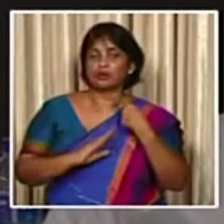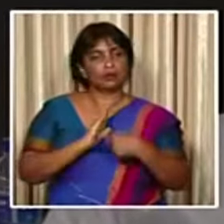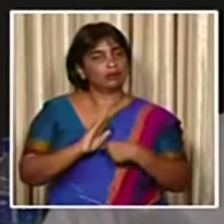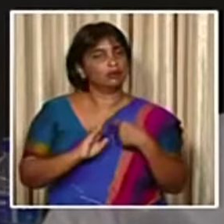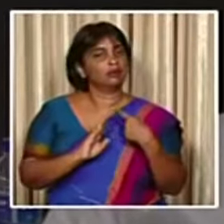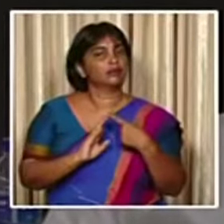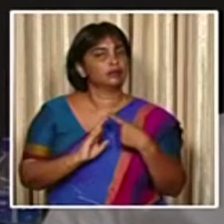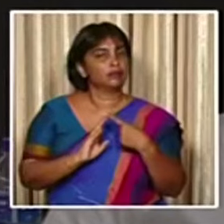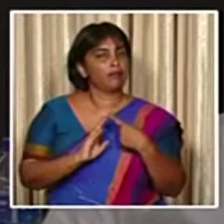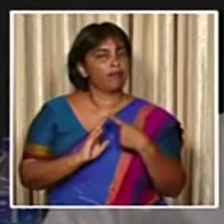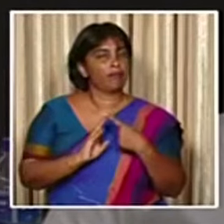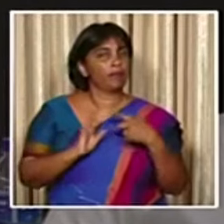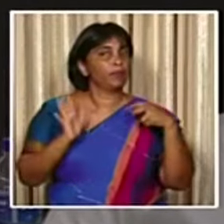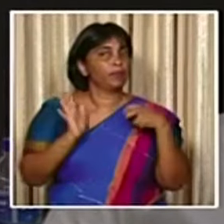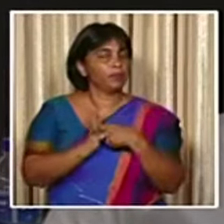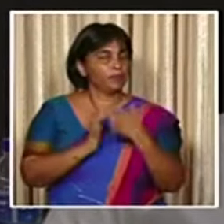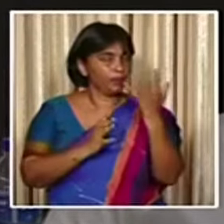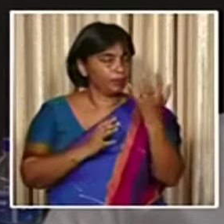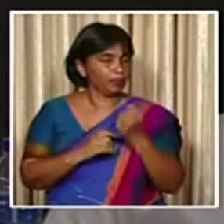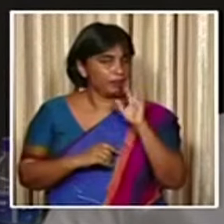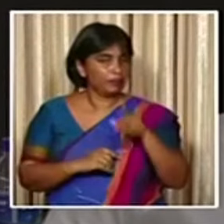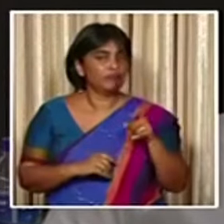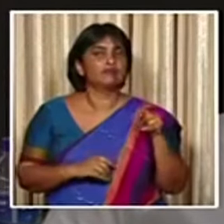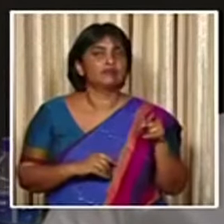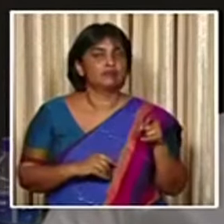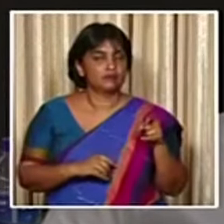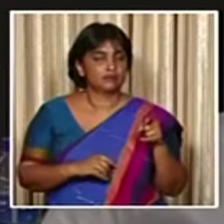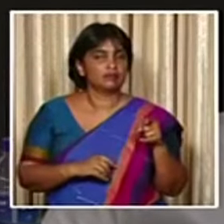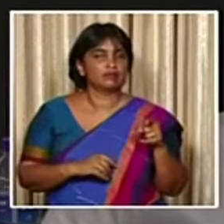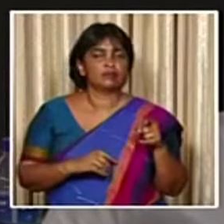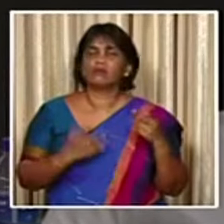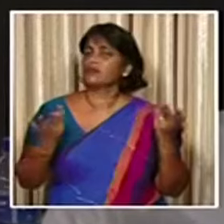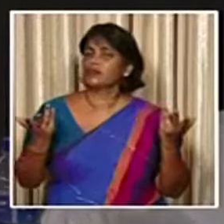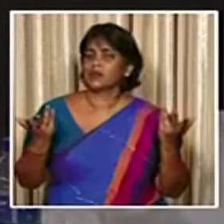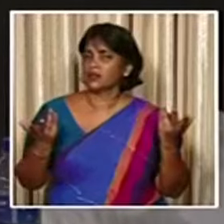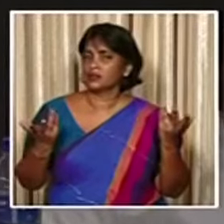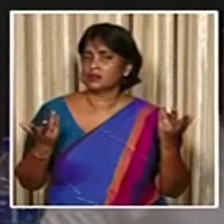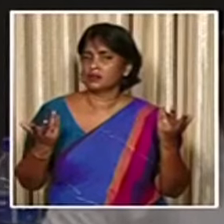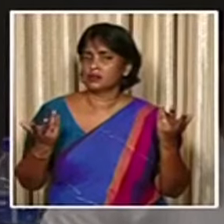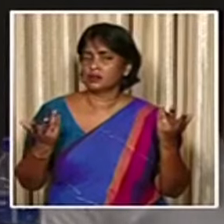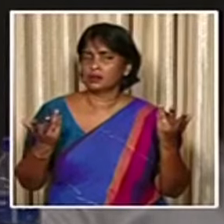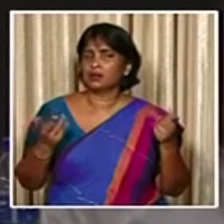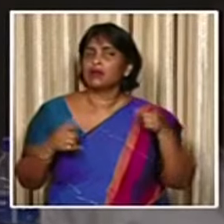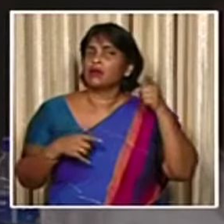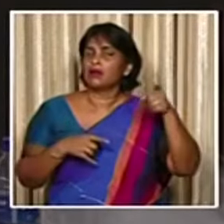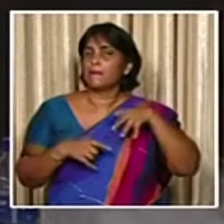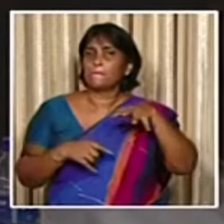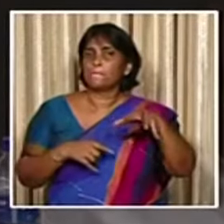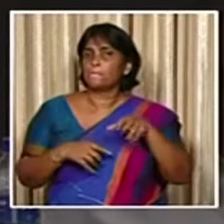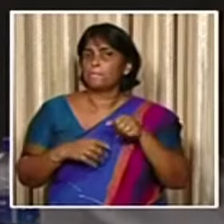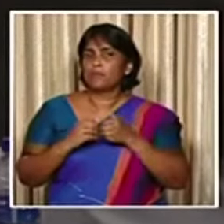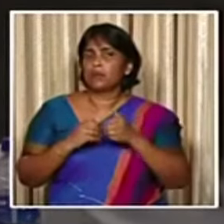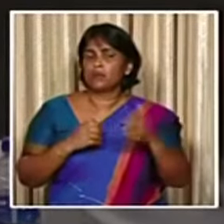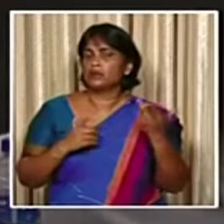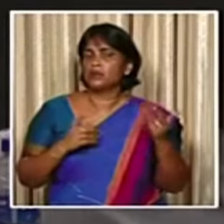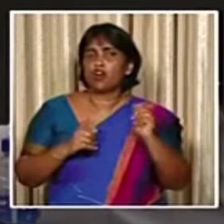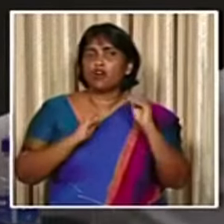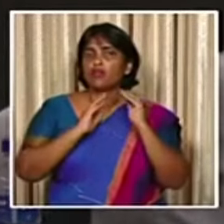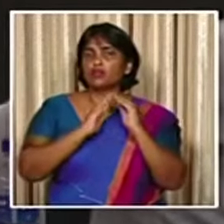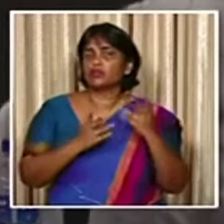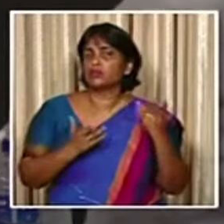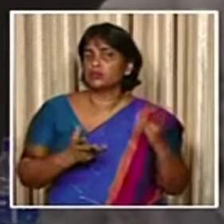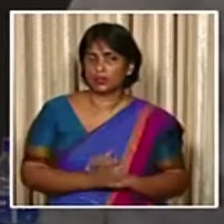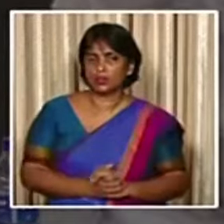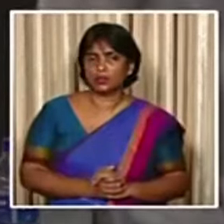රටේ වීසා ලබා ගැනීම සඳහා කොහෙද ඒගොල්ලෝ පවත්වගෙන යන